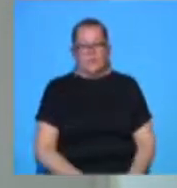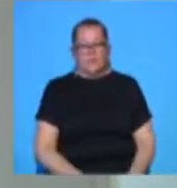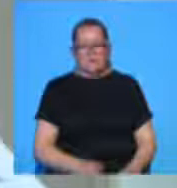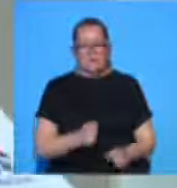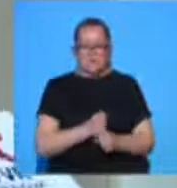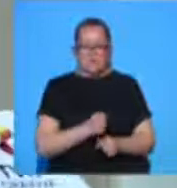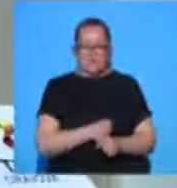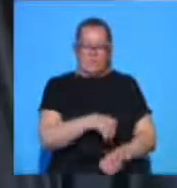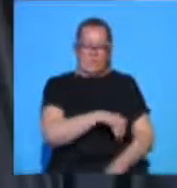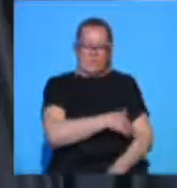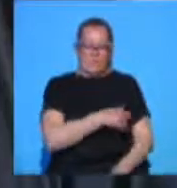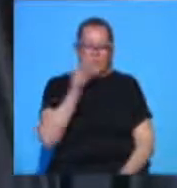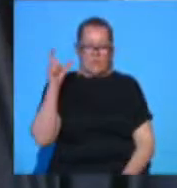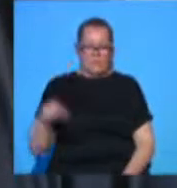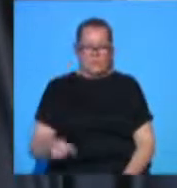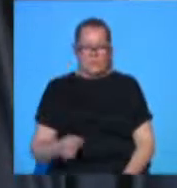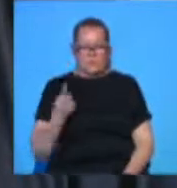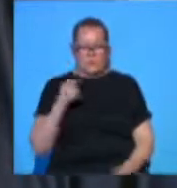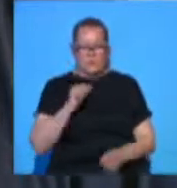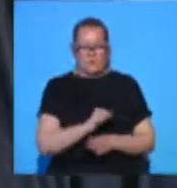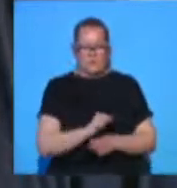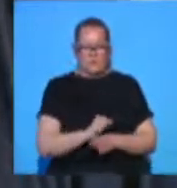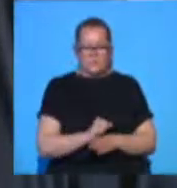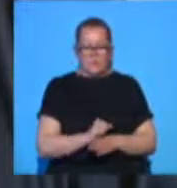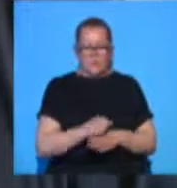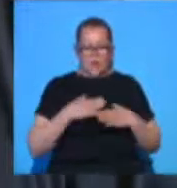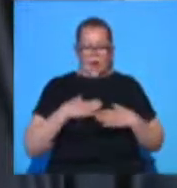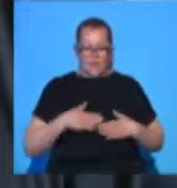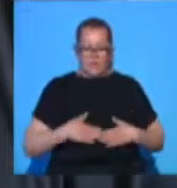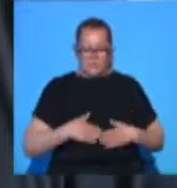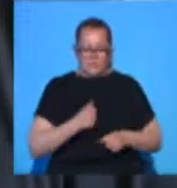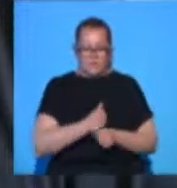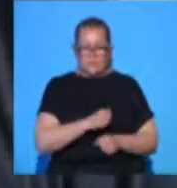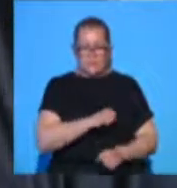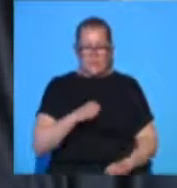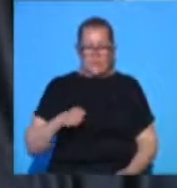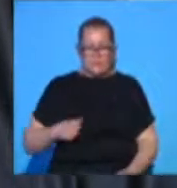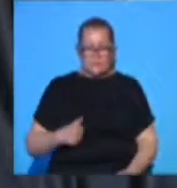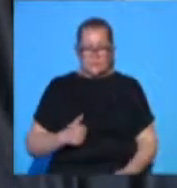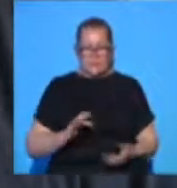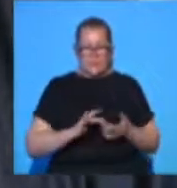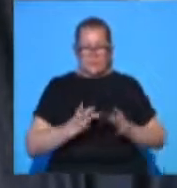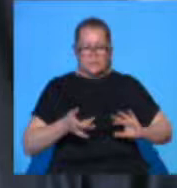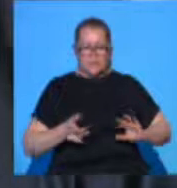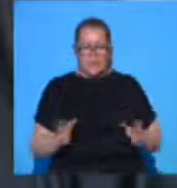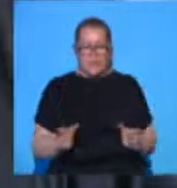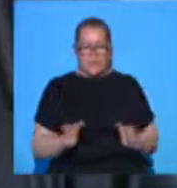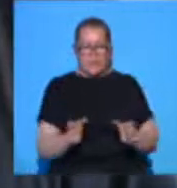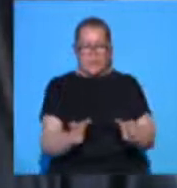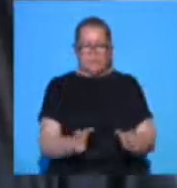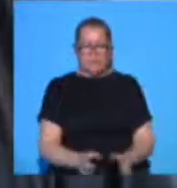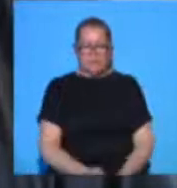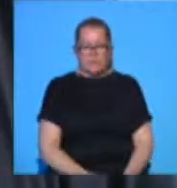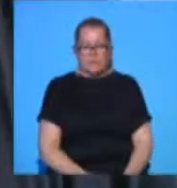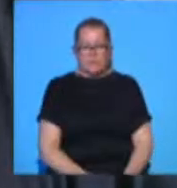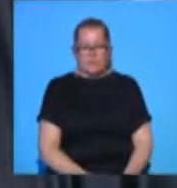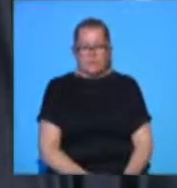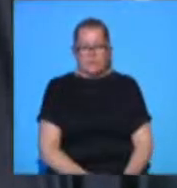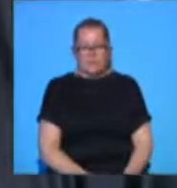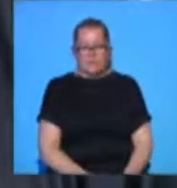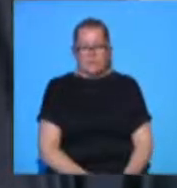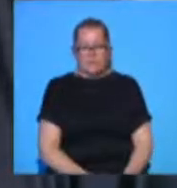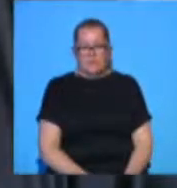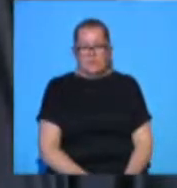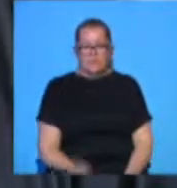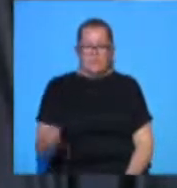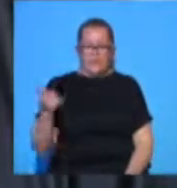pe noi ultimele persoane. De o săptămână am încercat și n-am putut. Deci online nu s-a mers. S-a blocat. Mergea pauză, s-a blocat. Și